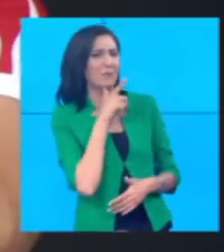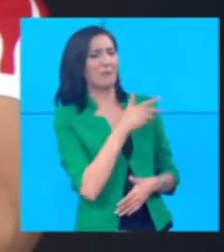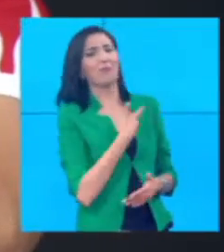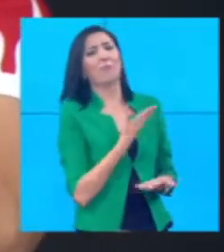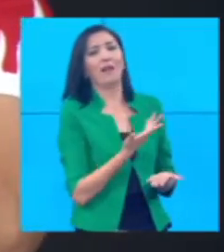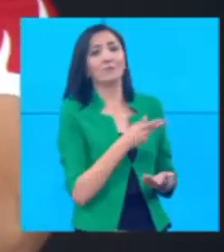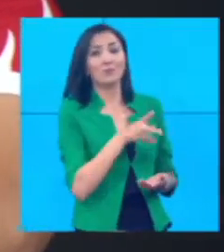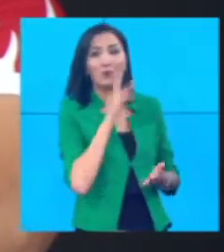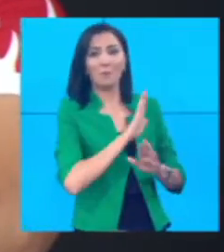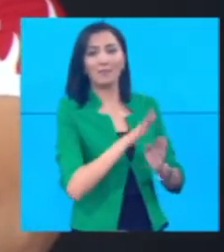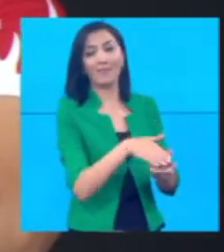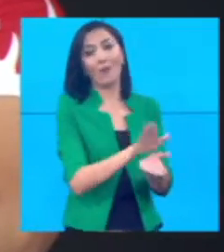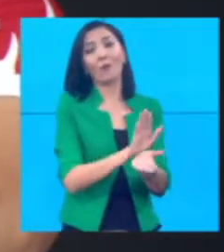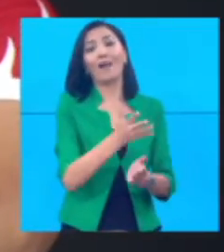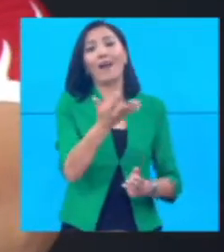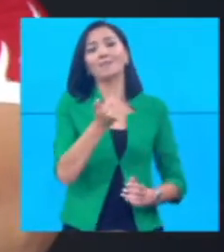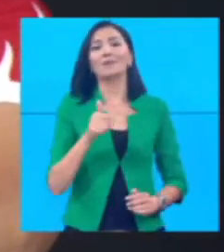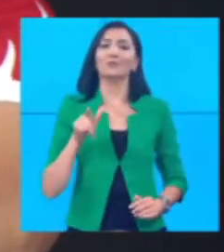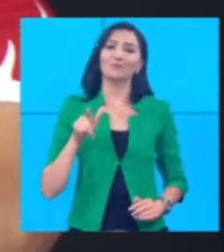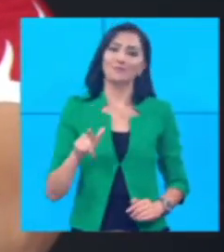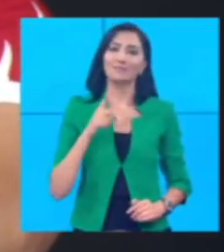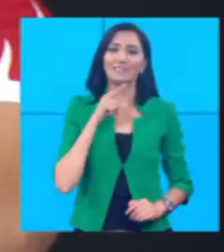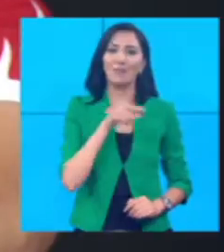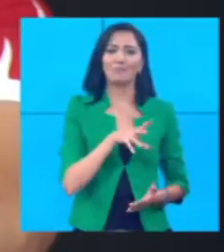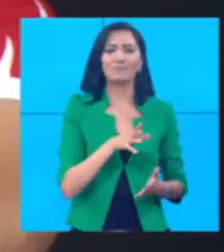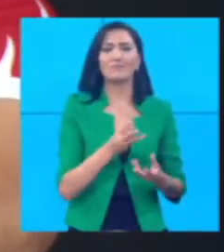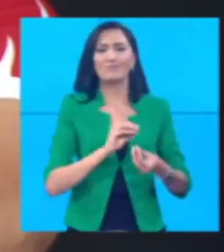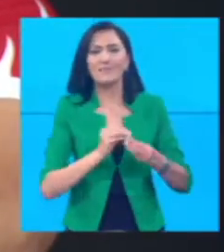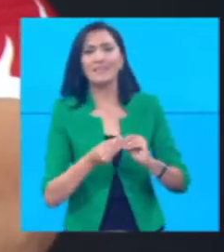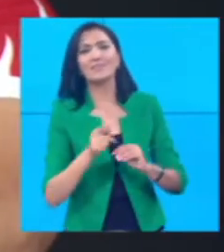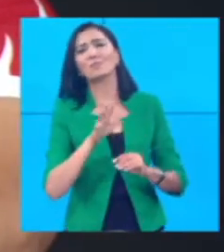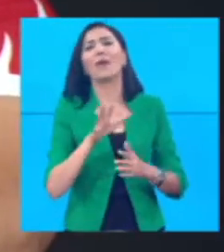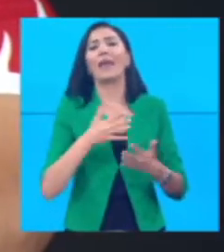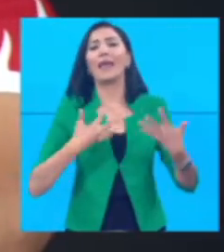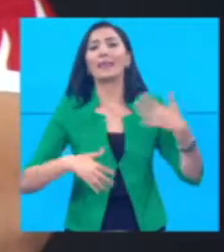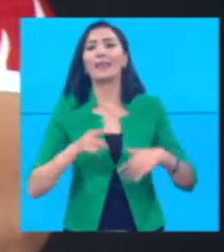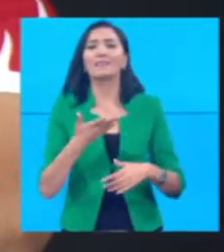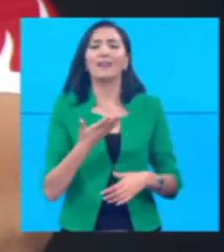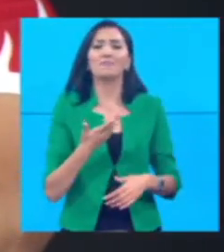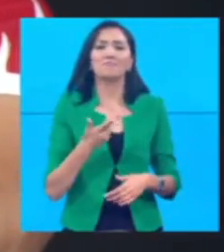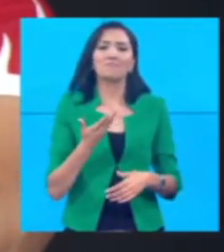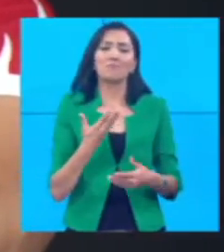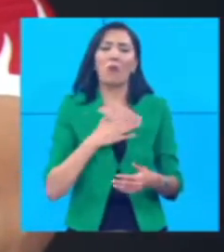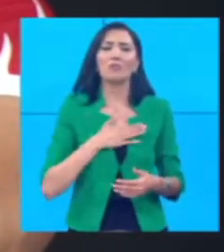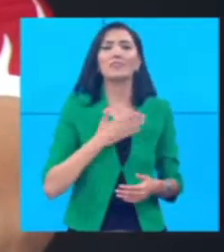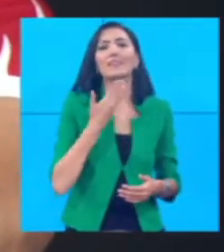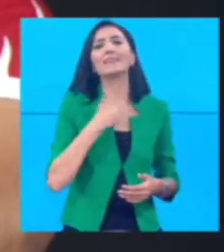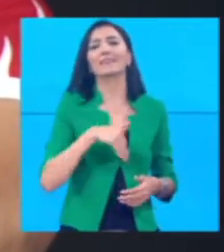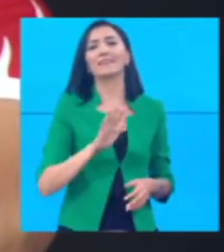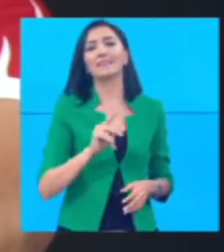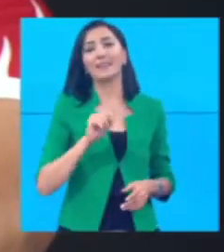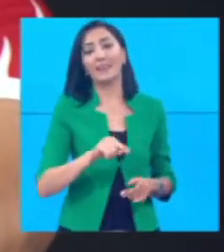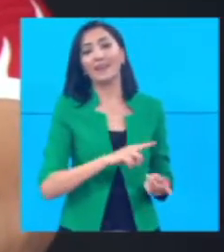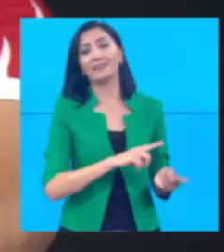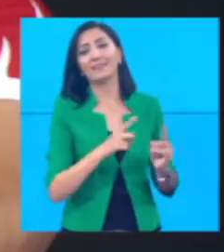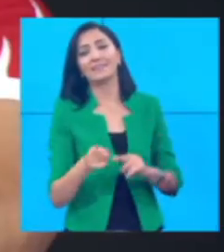Her şeyin sonunda bir ödül almak zorundasın yani. O yüzden o kısıtlı dönemlerde engeller pek ön plana çıkmıyordu ama ta ki